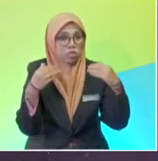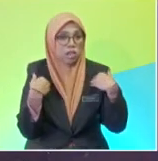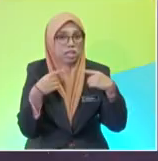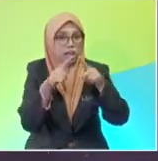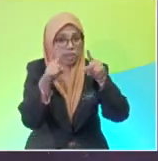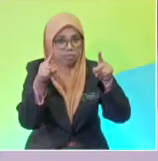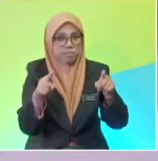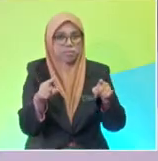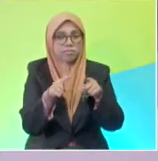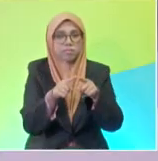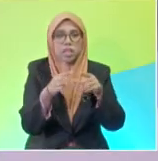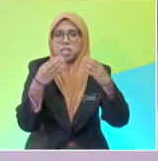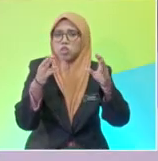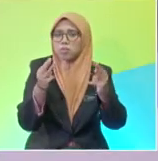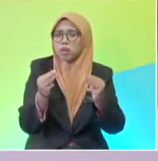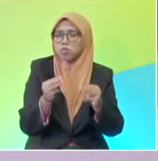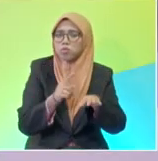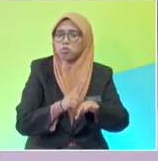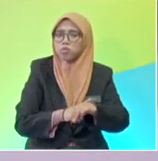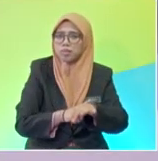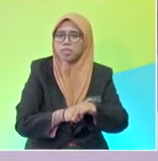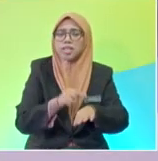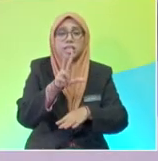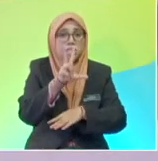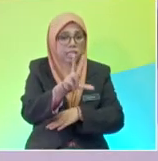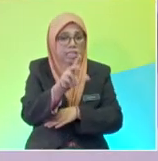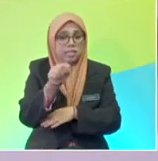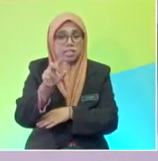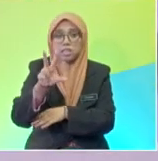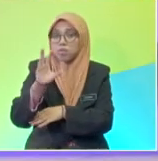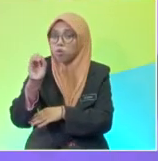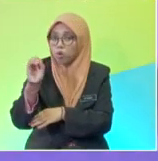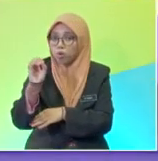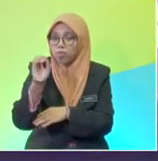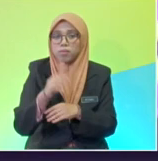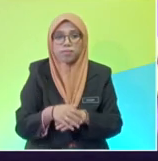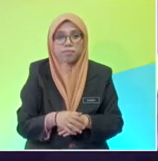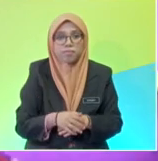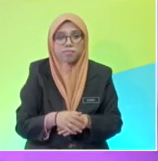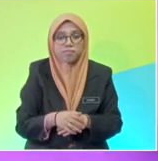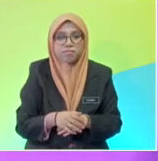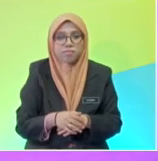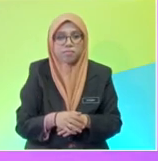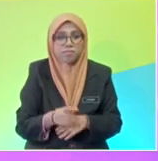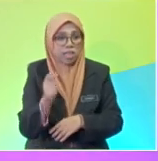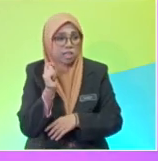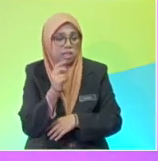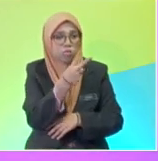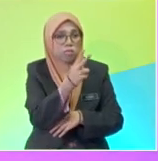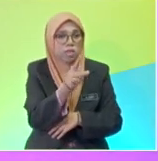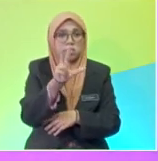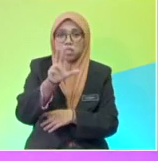nak pukul 3.30. 3.30. Okay. Tadi 12.30.